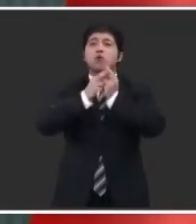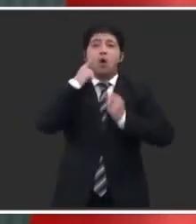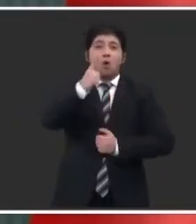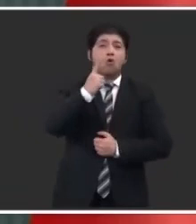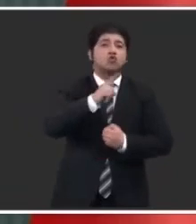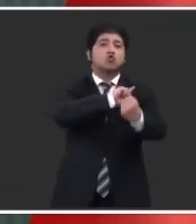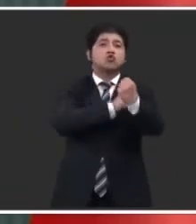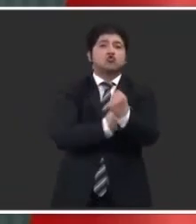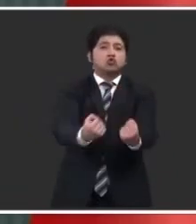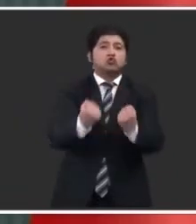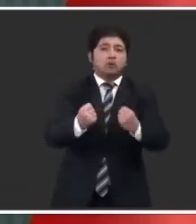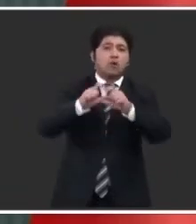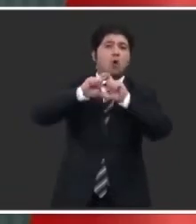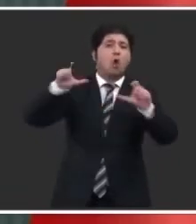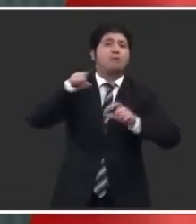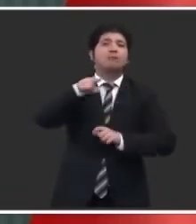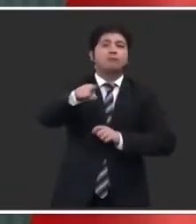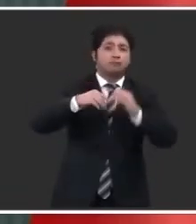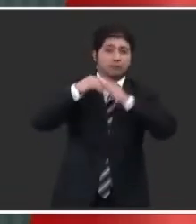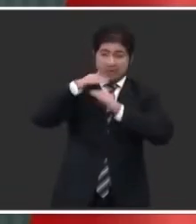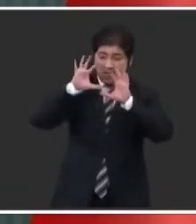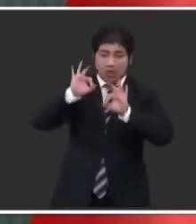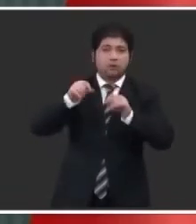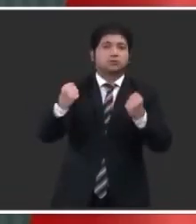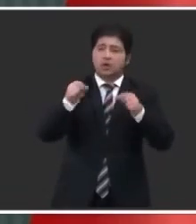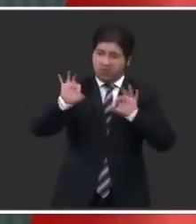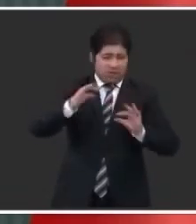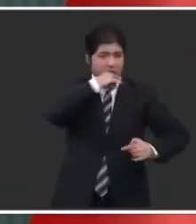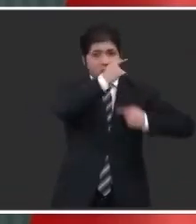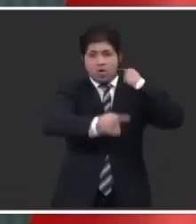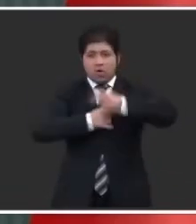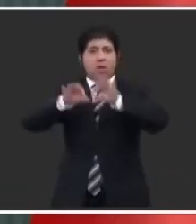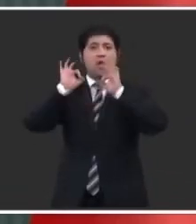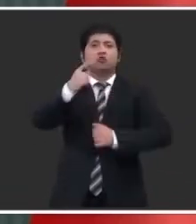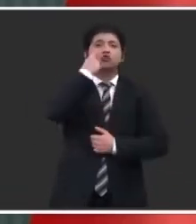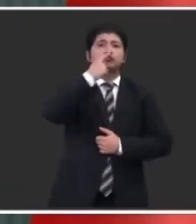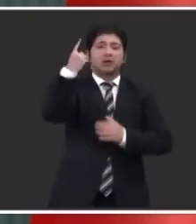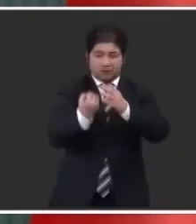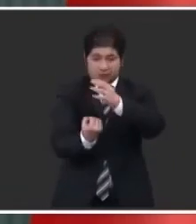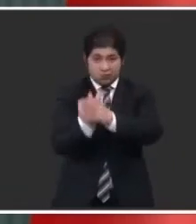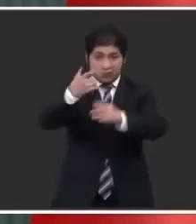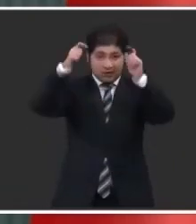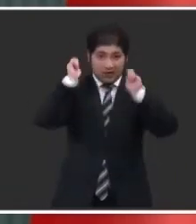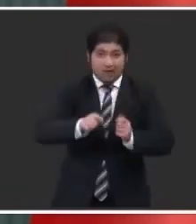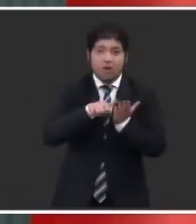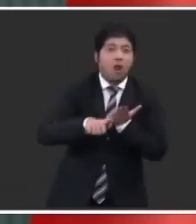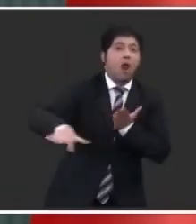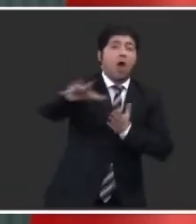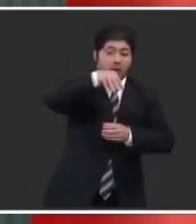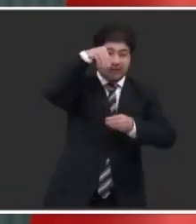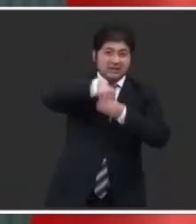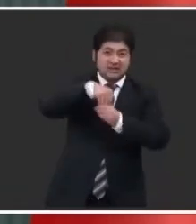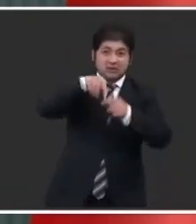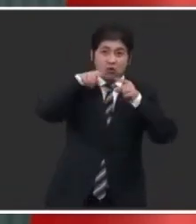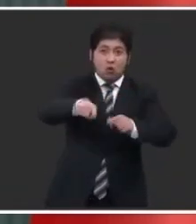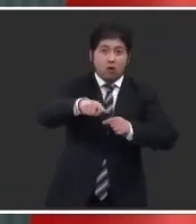kurumsal temellerin çoğu halen ayaktadır Cumhuriyetimizi kurarken Tüm bu birikimin üzerine